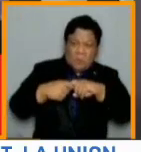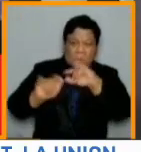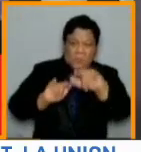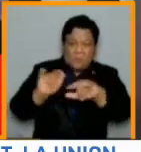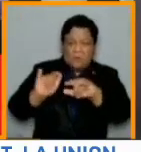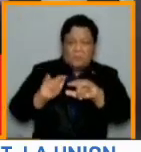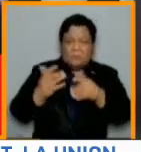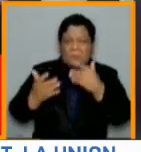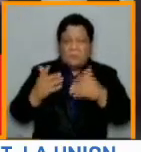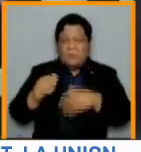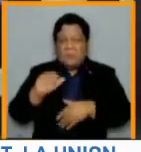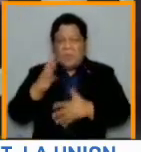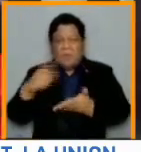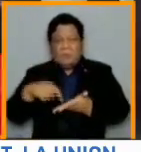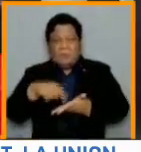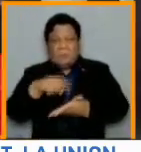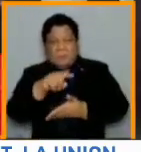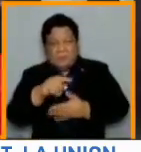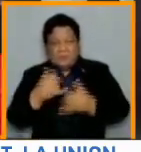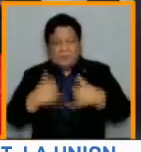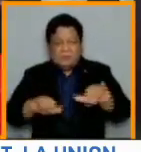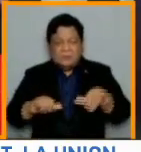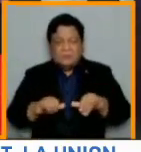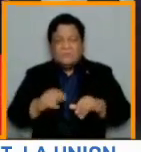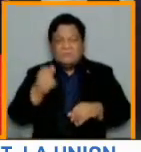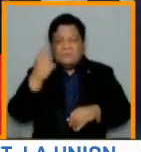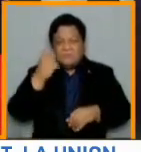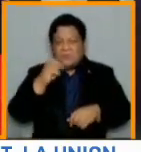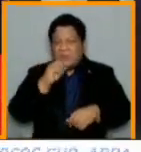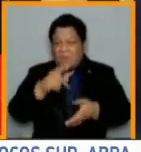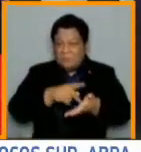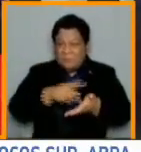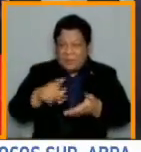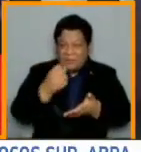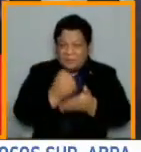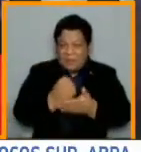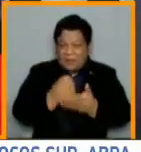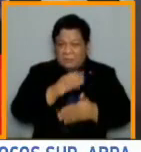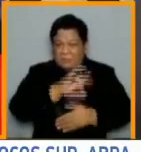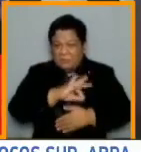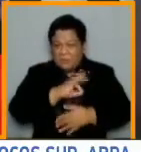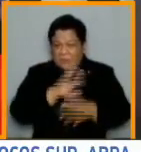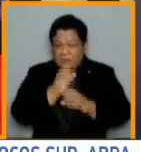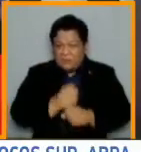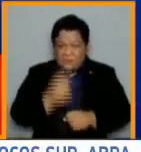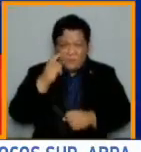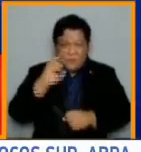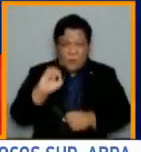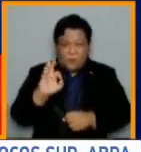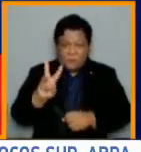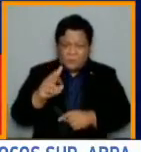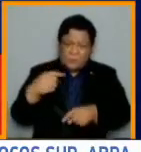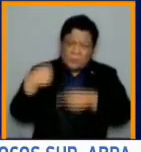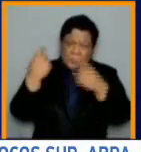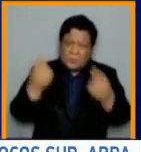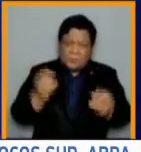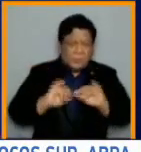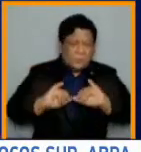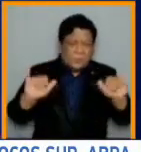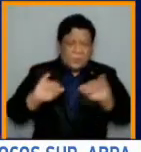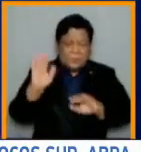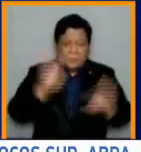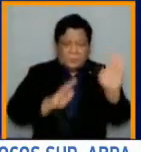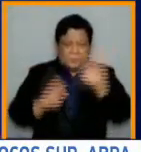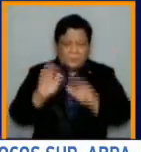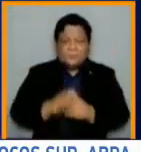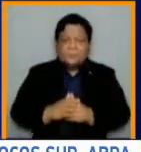of wages, salaries, and benefits sa ating mga OFWs is been a long-standing problem na. Grabe yung impact sa